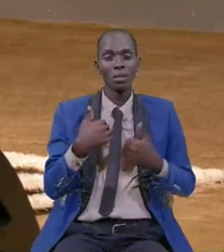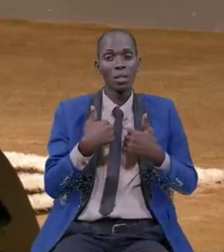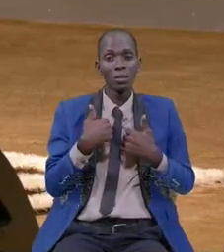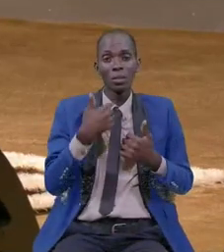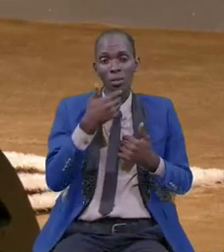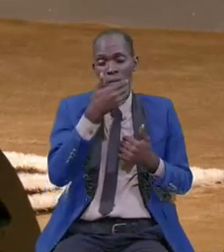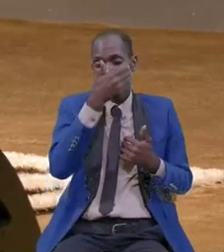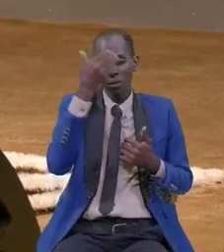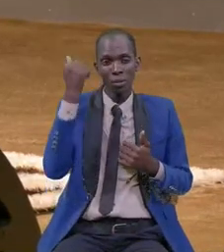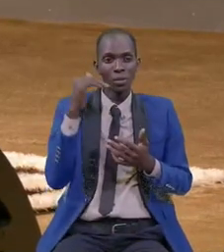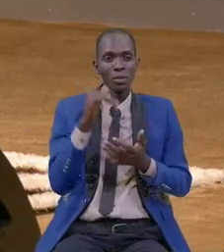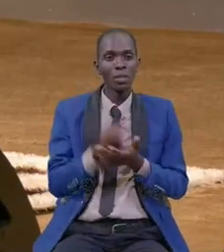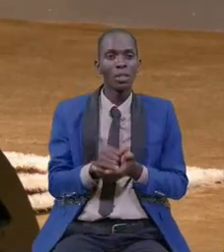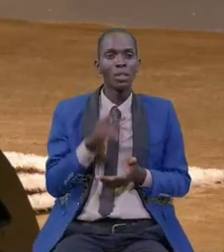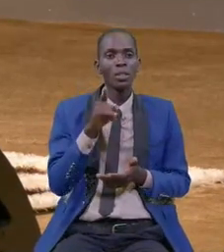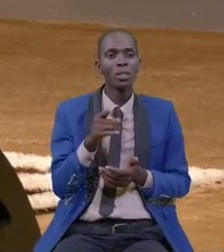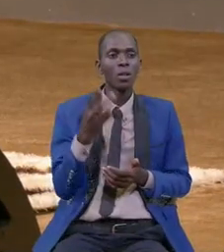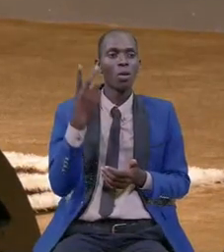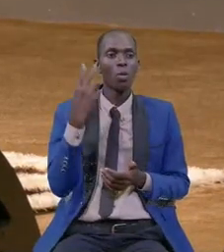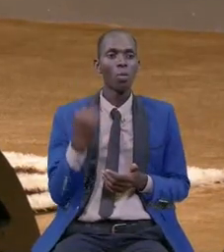de ces anciens